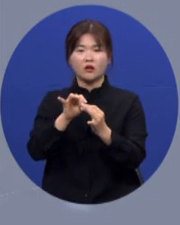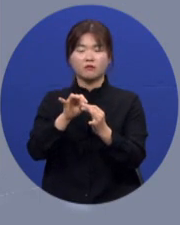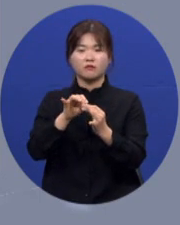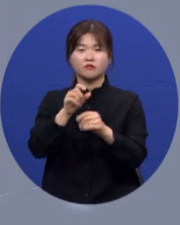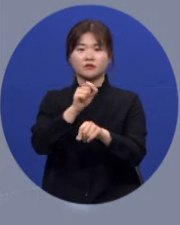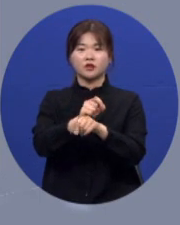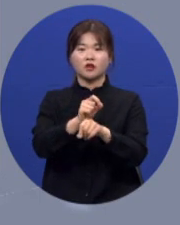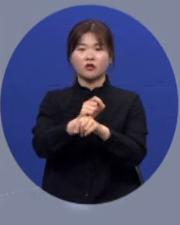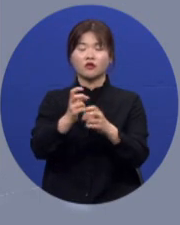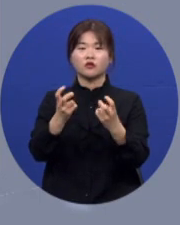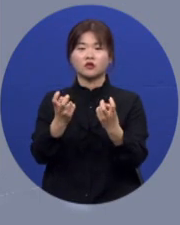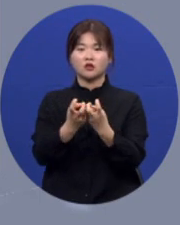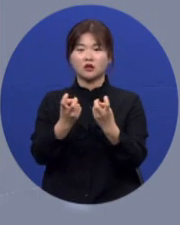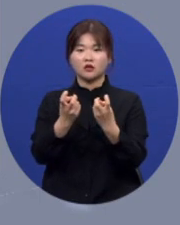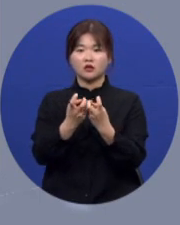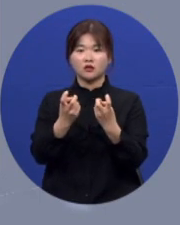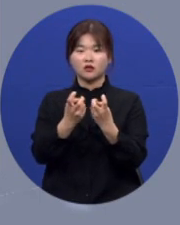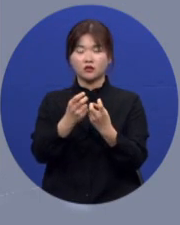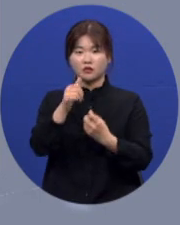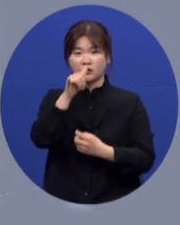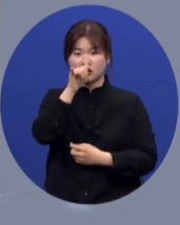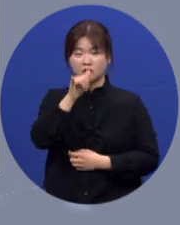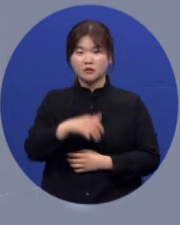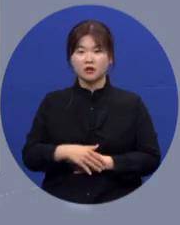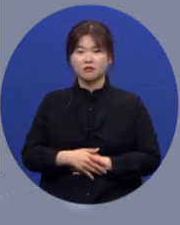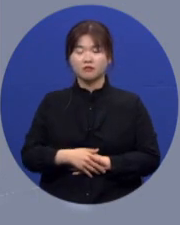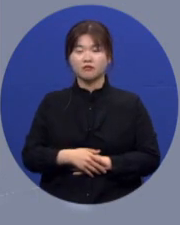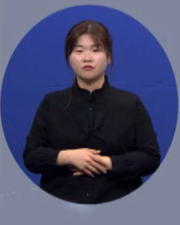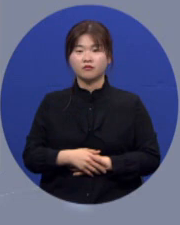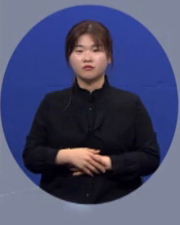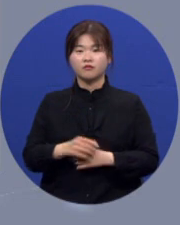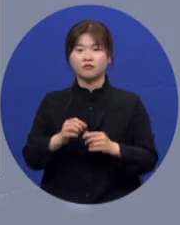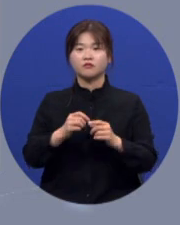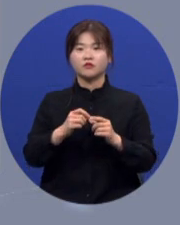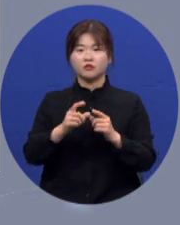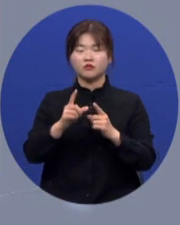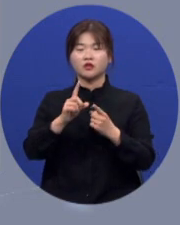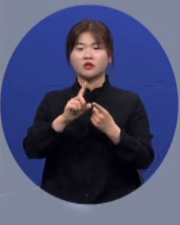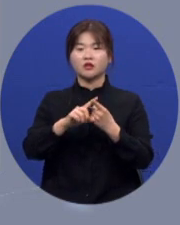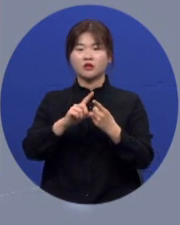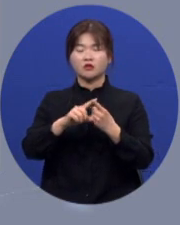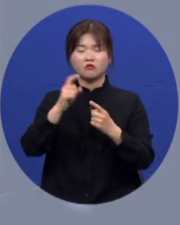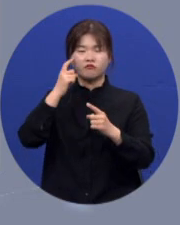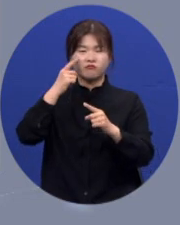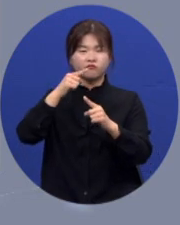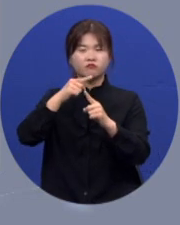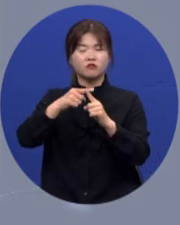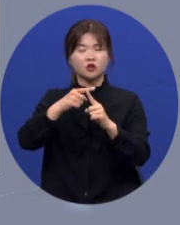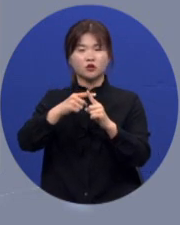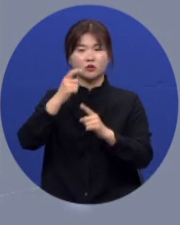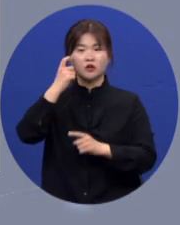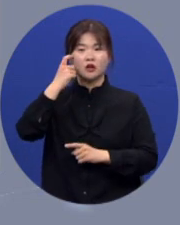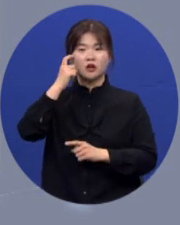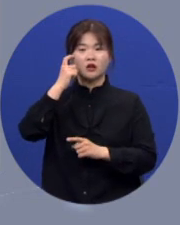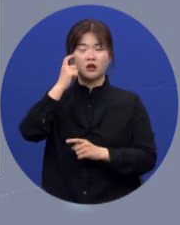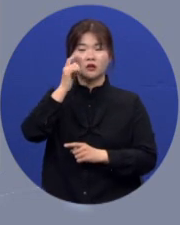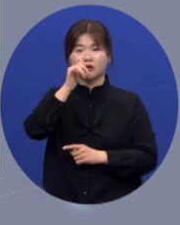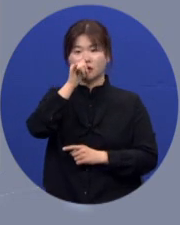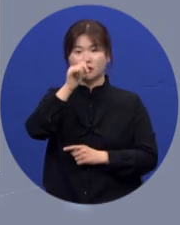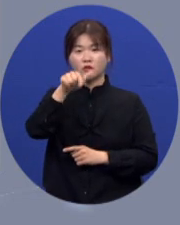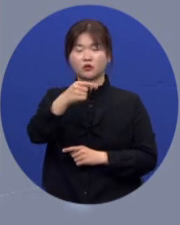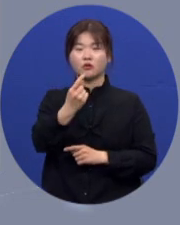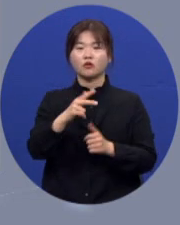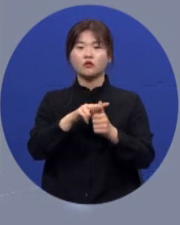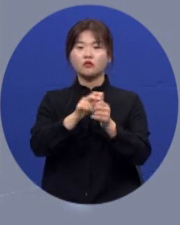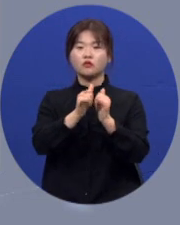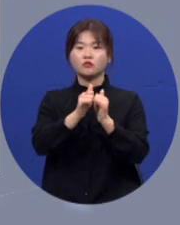정책 사고입니다. 저는 이 부분에 대해서 상당히 긍정적으로 생각하고 있습니다. 고병수